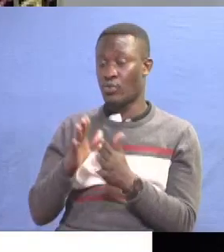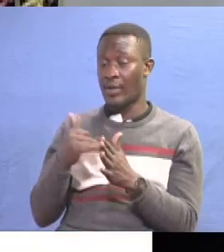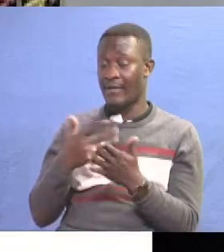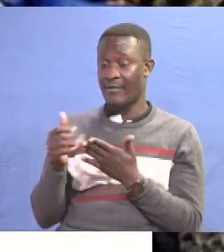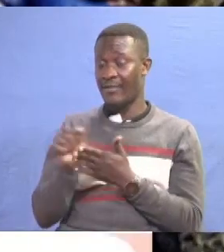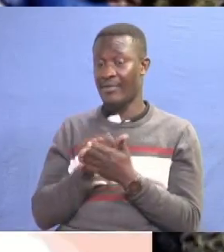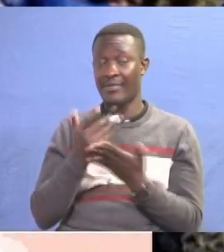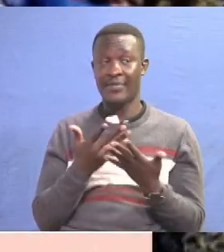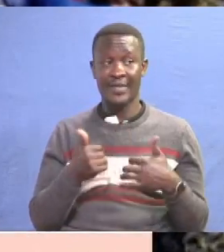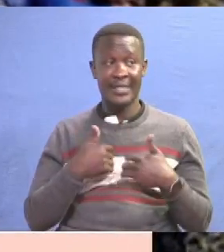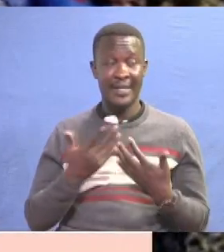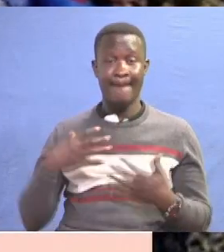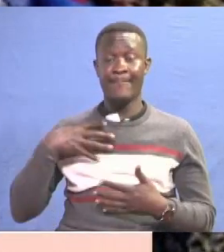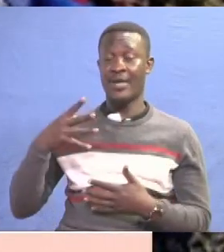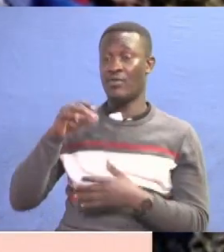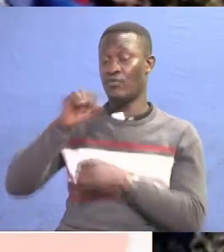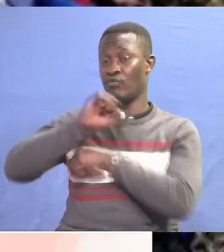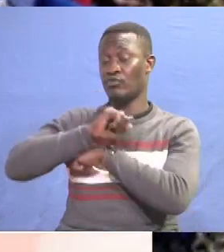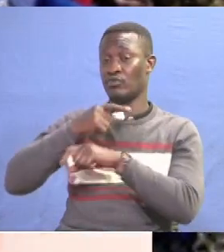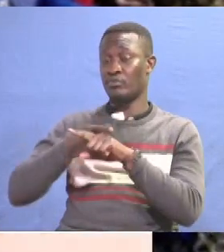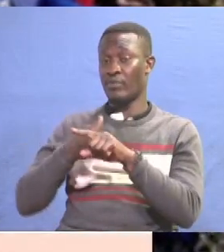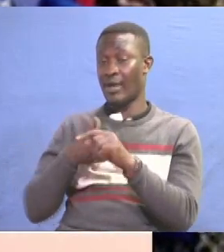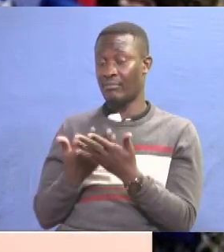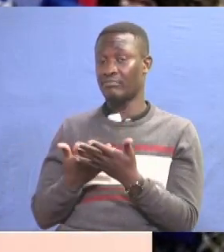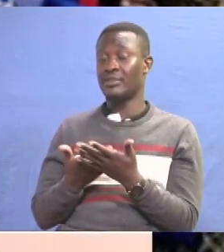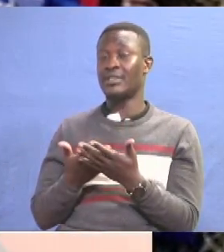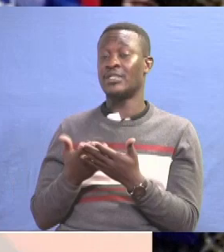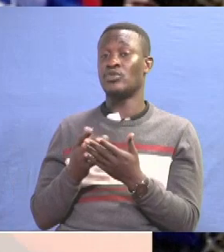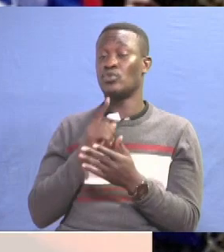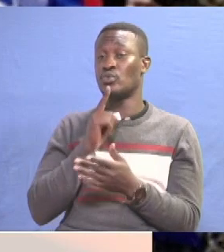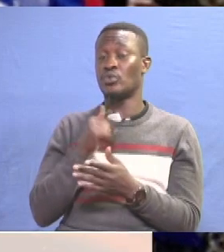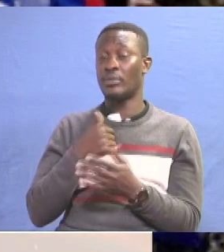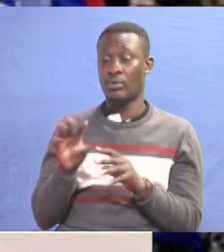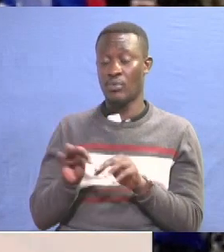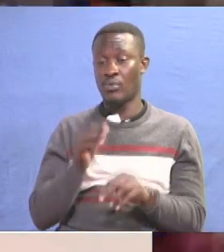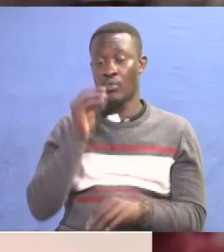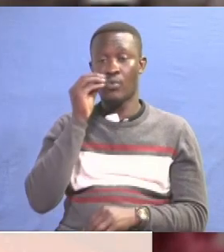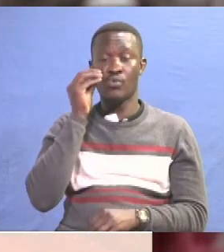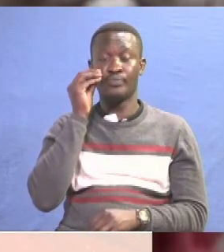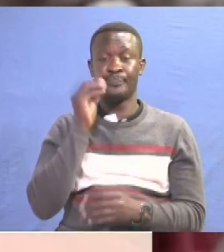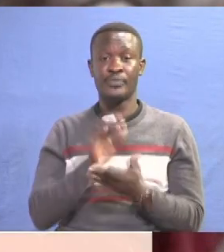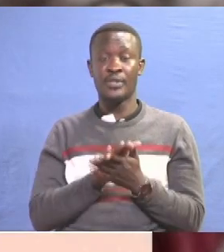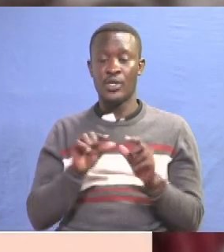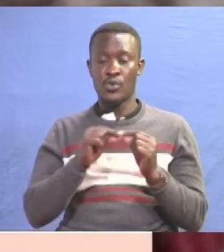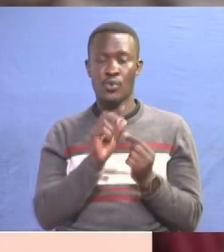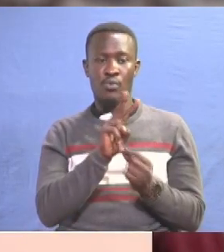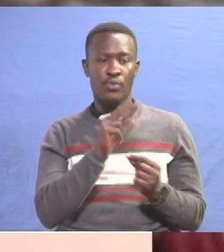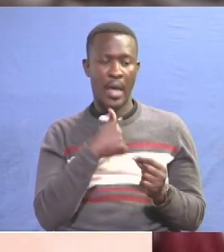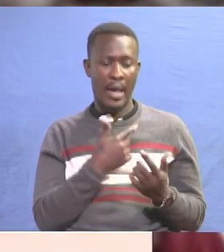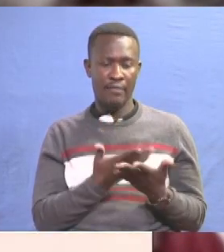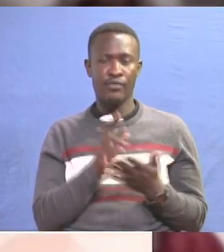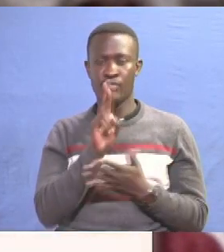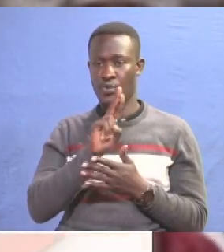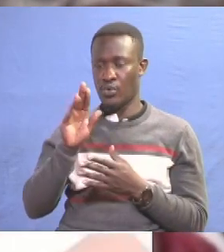waliharibu vifaa na mali ya shule kabla usimamizi wa shule hiyo kuagiza kuwarudisha nyumbani. Makundi hayo mawili yalikuwa